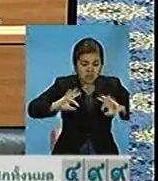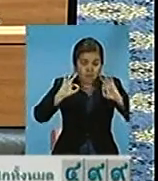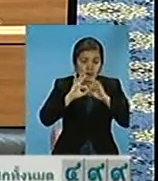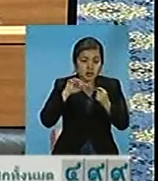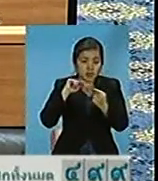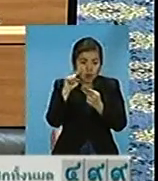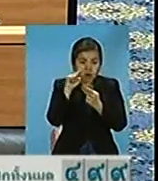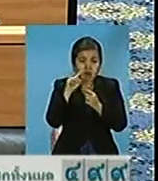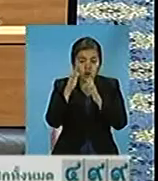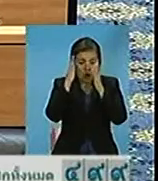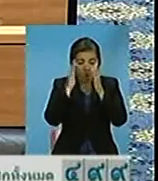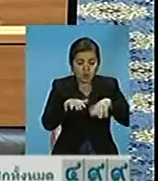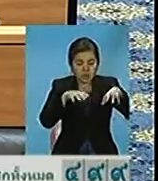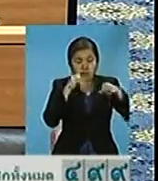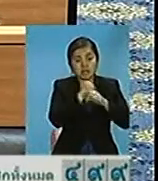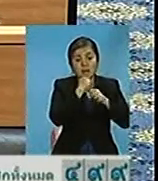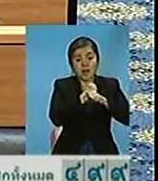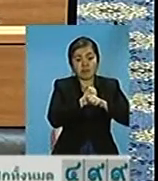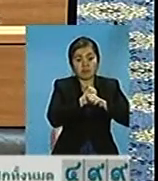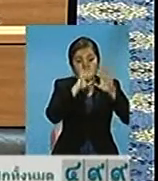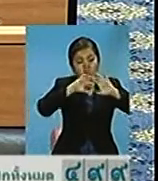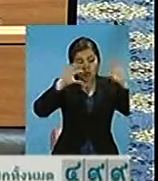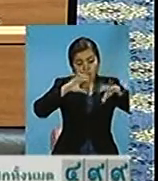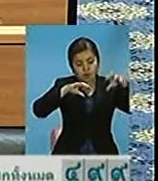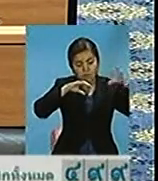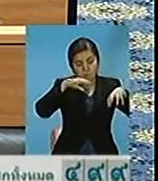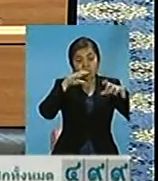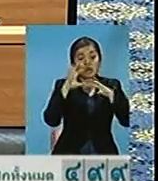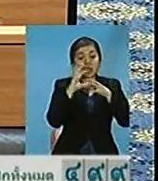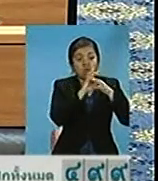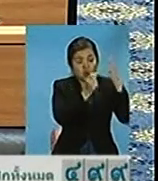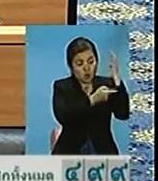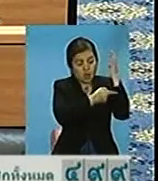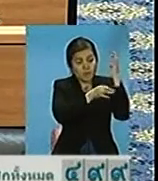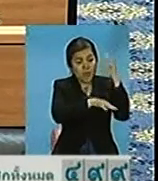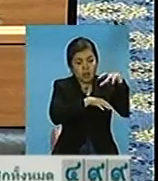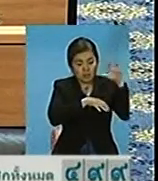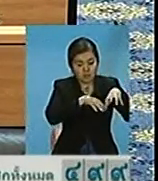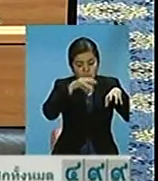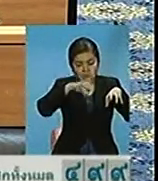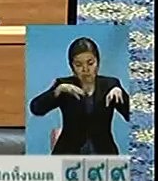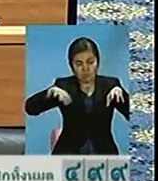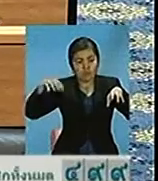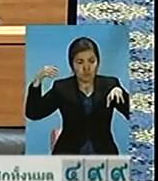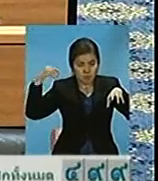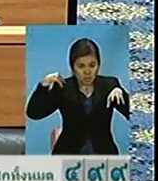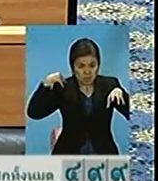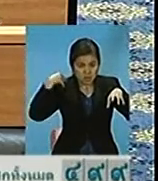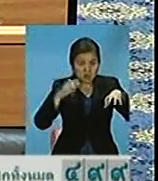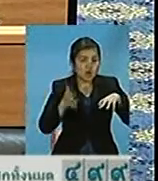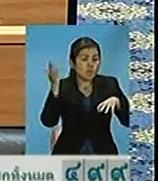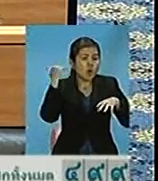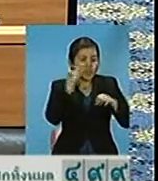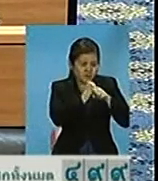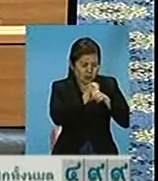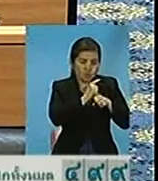านที่มายุบรวมเดิมเนี่ยหน่วยงานของกองทุนสงเคราะห์การทำสวนยางเดิมก็มีภารกิ